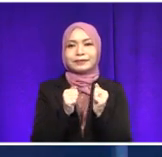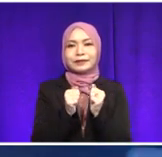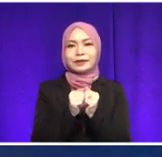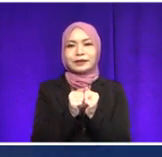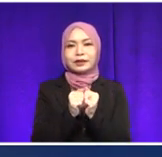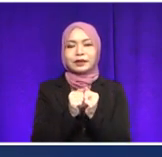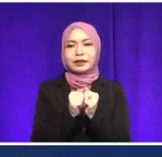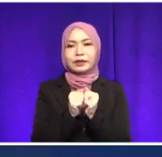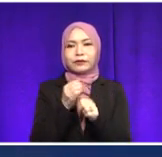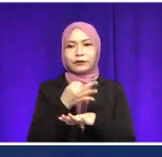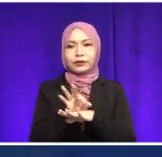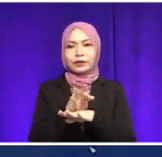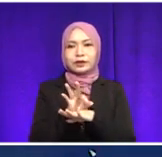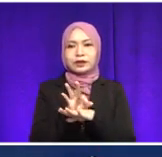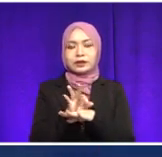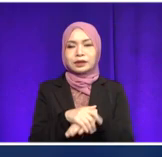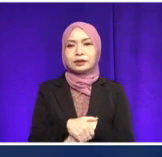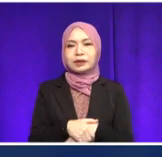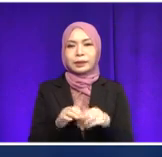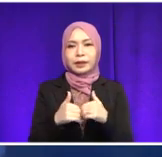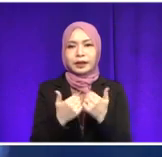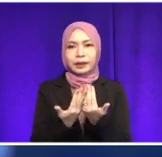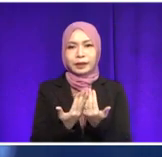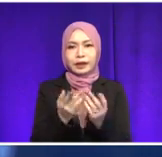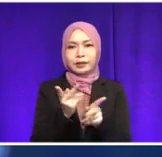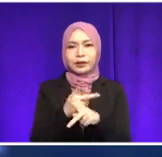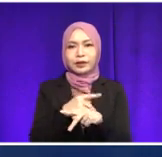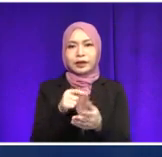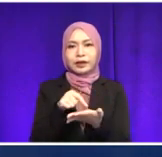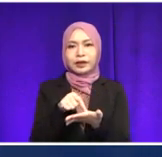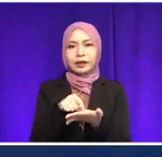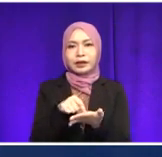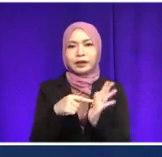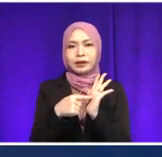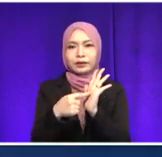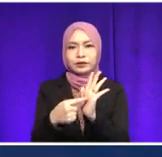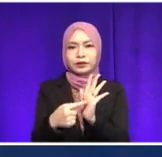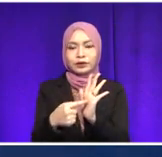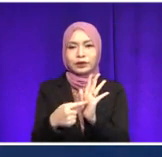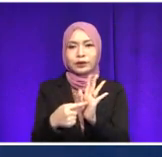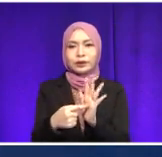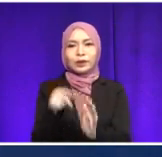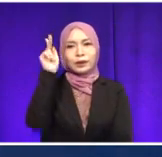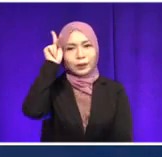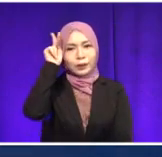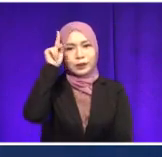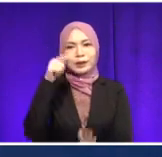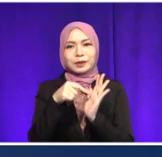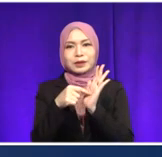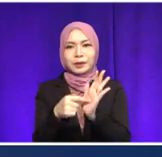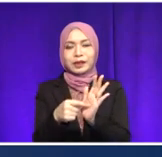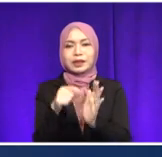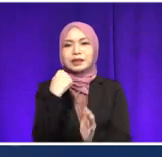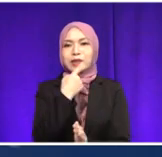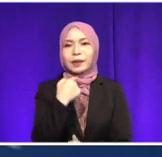Bagaimanakah produk ini dipersembahkan itu dari segi konsep persembahan Oke Siapakah